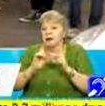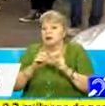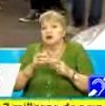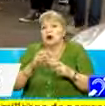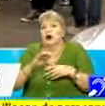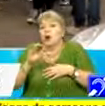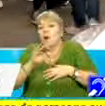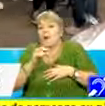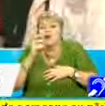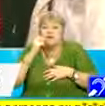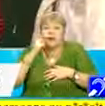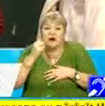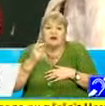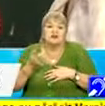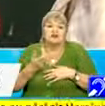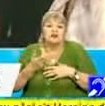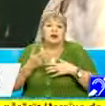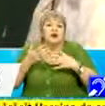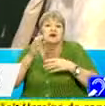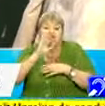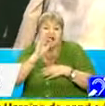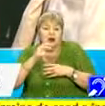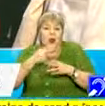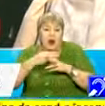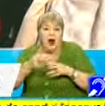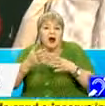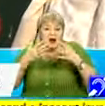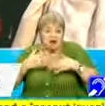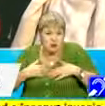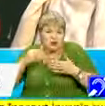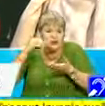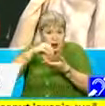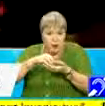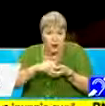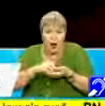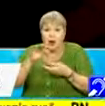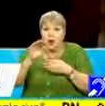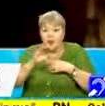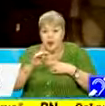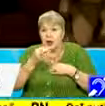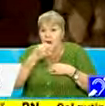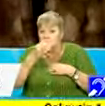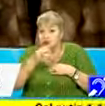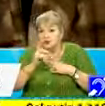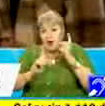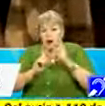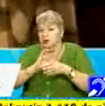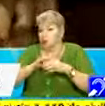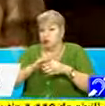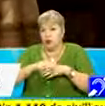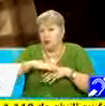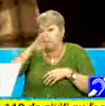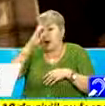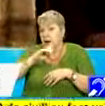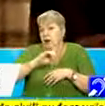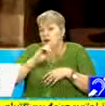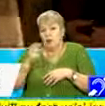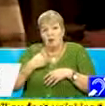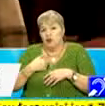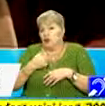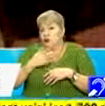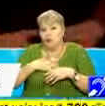elevii si parintii specifică în mod clar acest lucru și bineînțeles copii au spus că dacă nu vor fi note mari evident că nu vor opta pentru